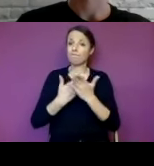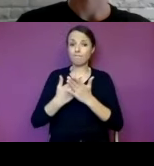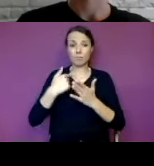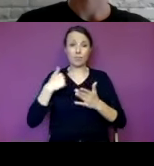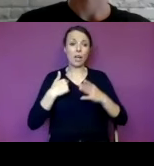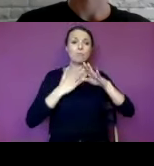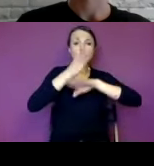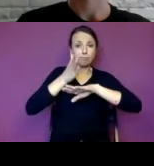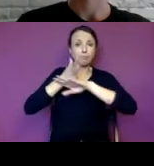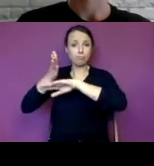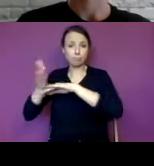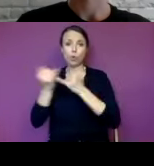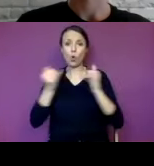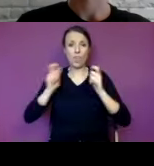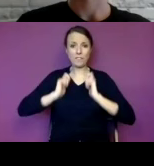osobami, które